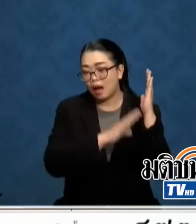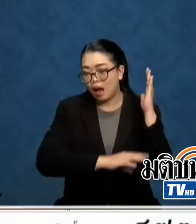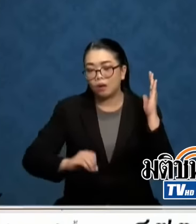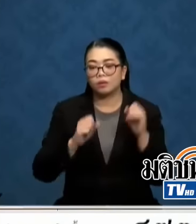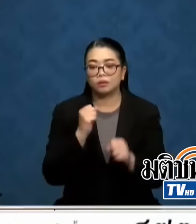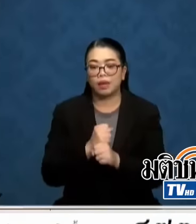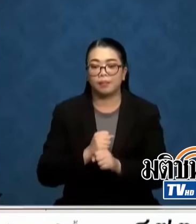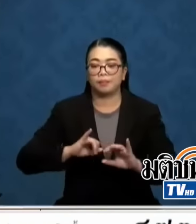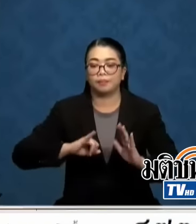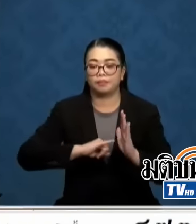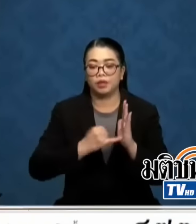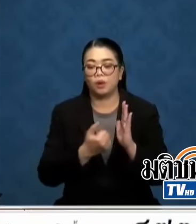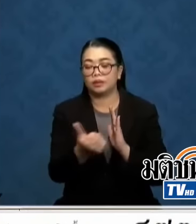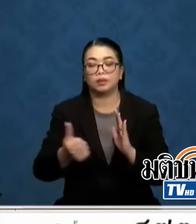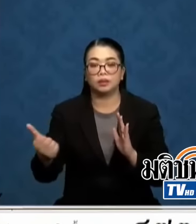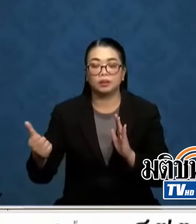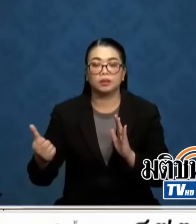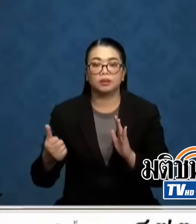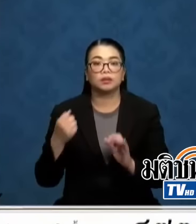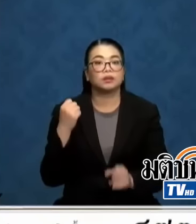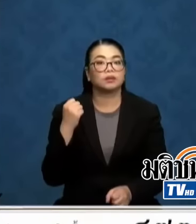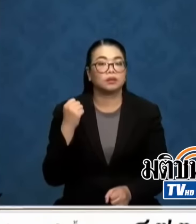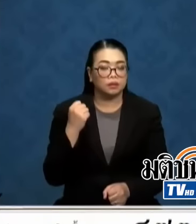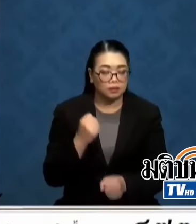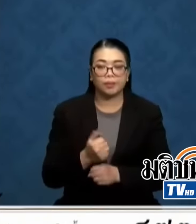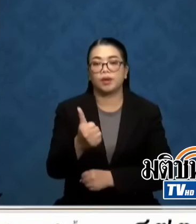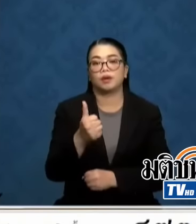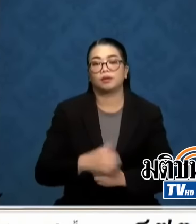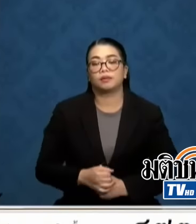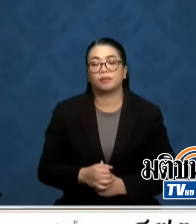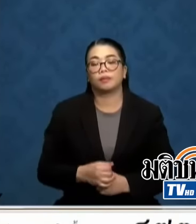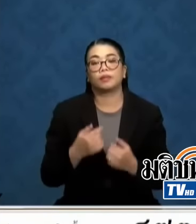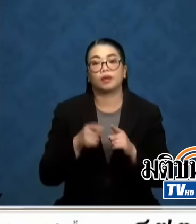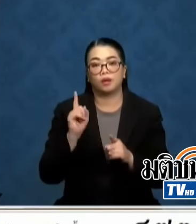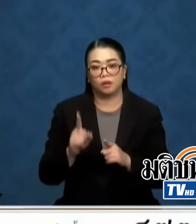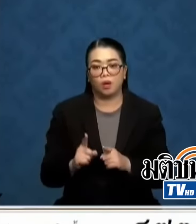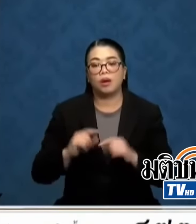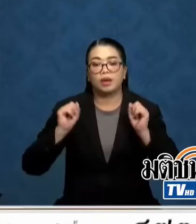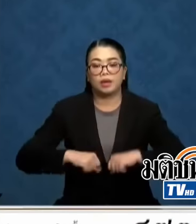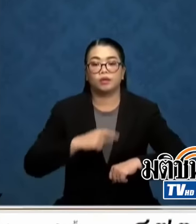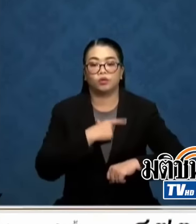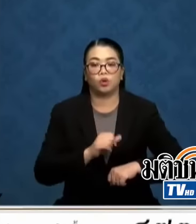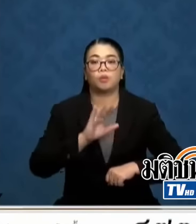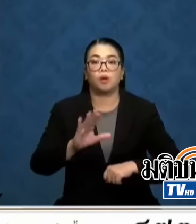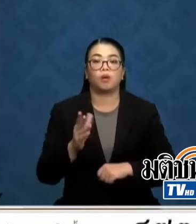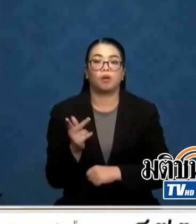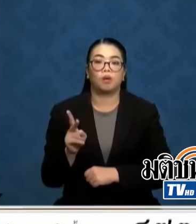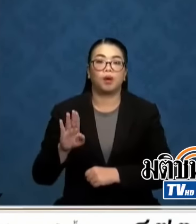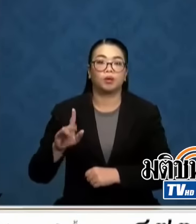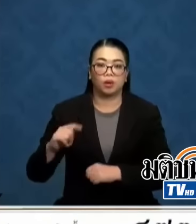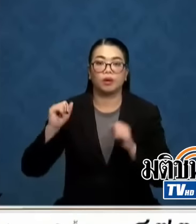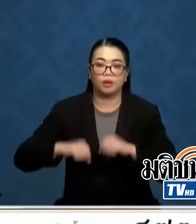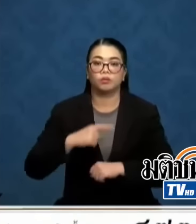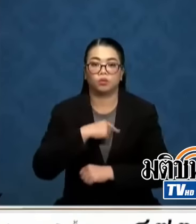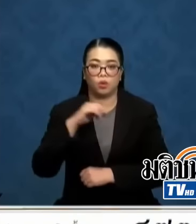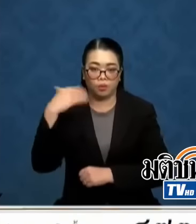ทำในพื้นที่อื่นแสดงว่าทำได้แต่ต้องได้รับความเห็นชอบจากคปตหรือ